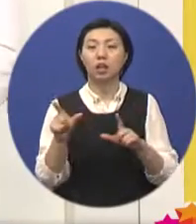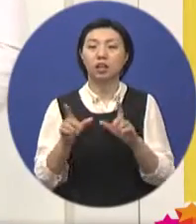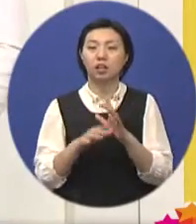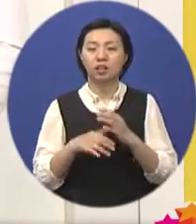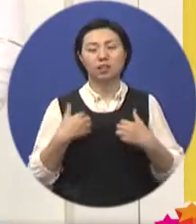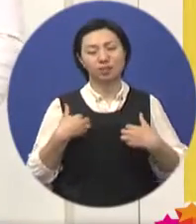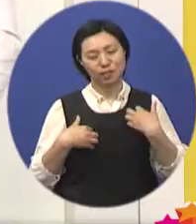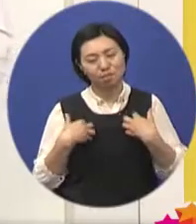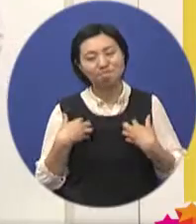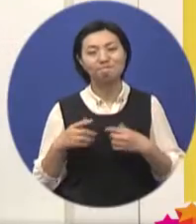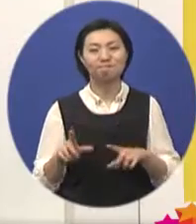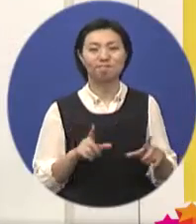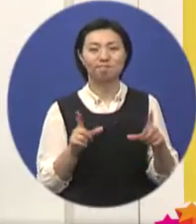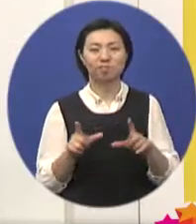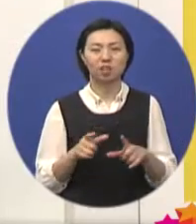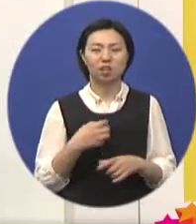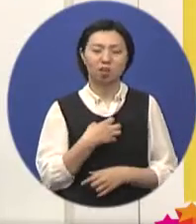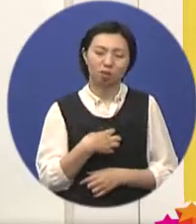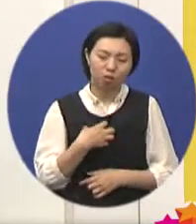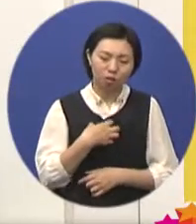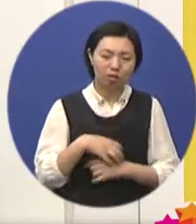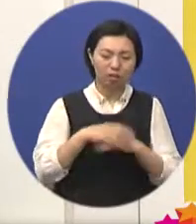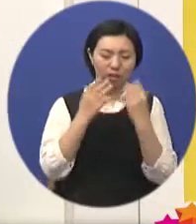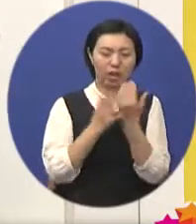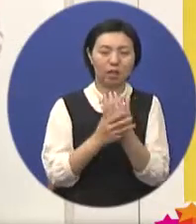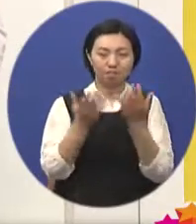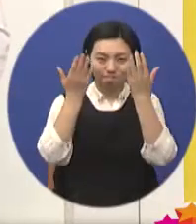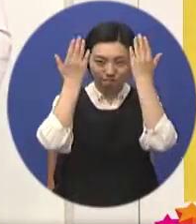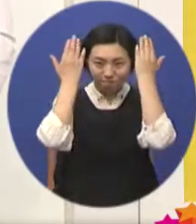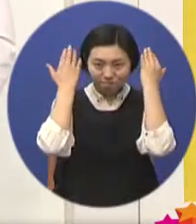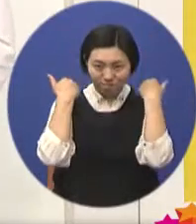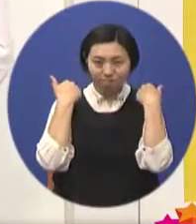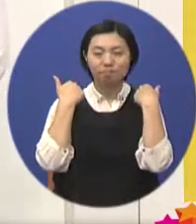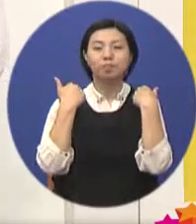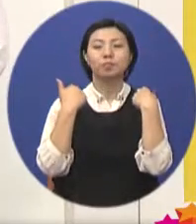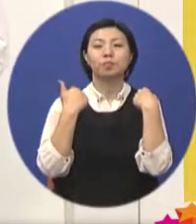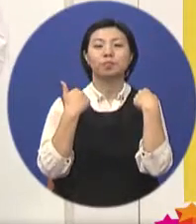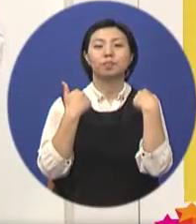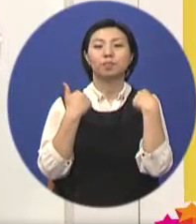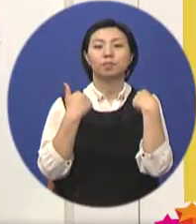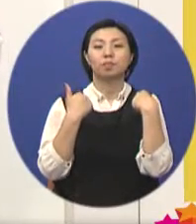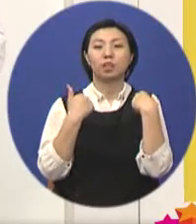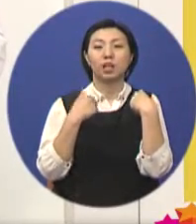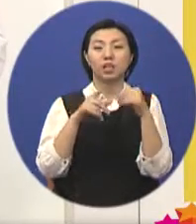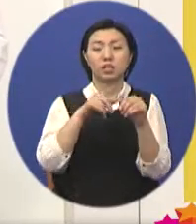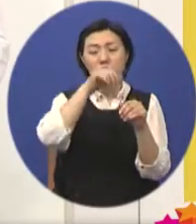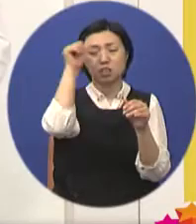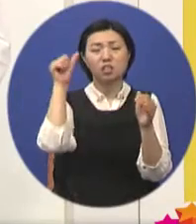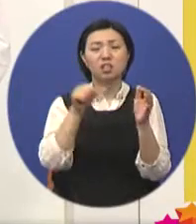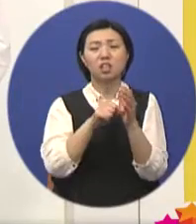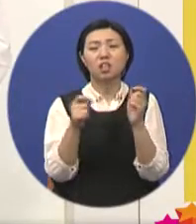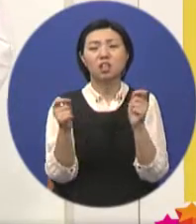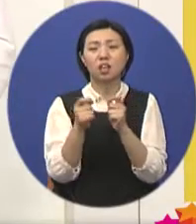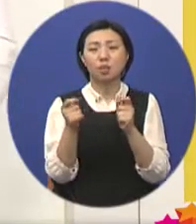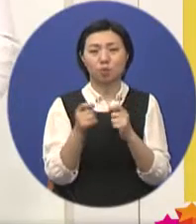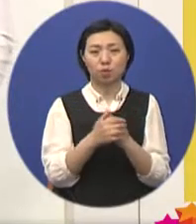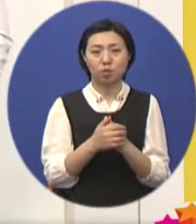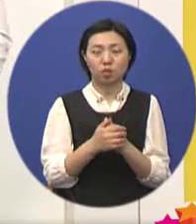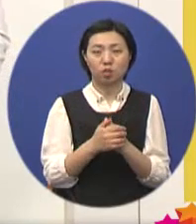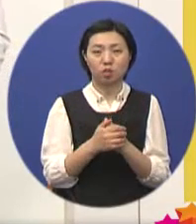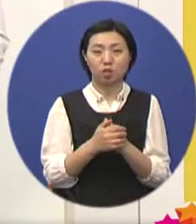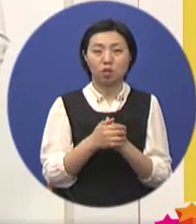재미나게 살아야 됩니다. 그렇죠. 근심 걱정은 다 지워버리고 네. 우리가 뭐 인생 뭐 얼마 남지 않는 인생. 그러니까 이런 얘기 있어요.